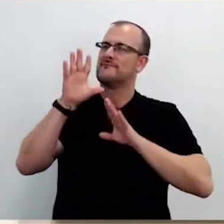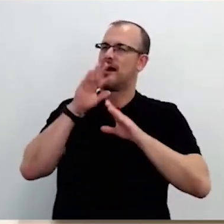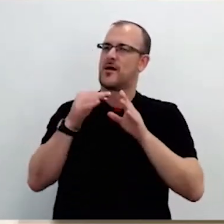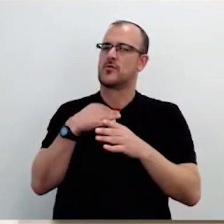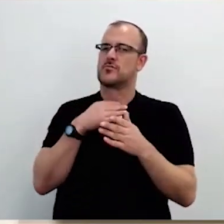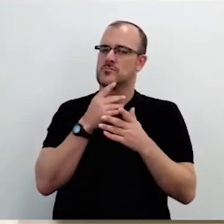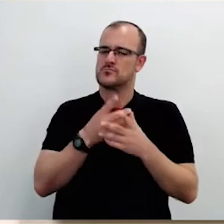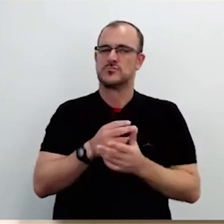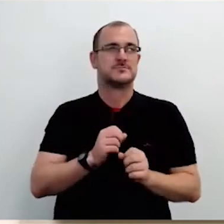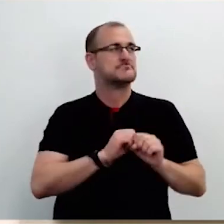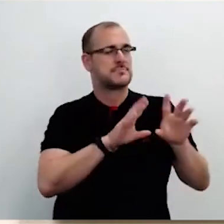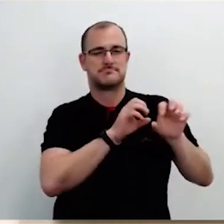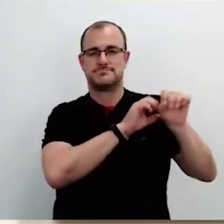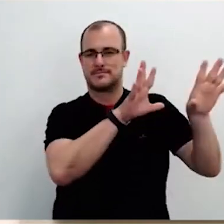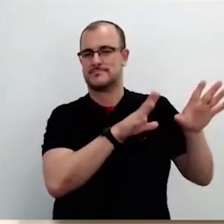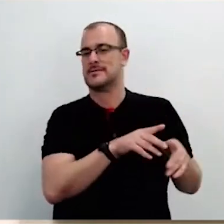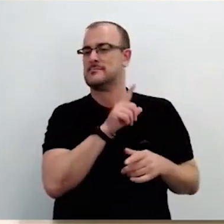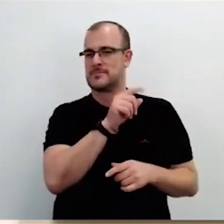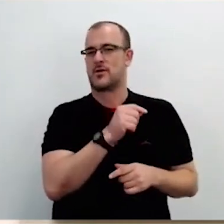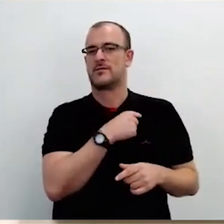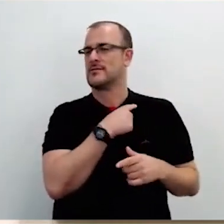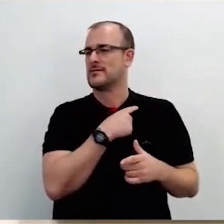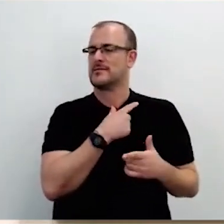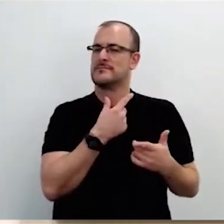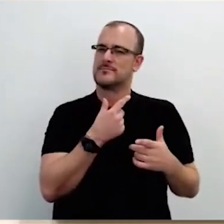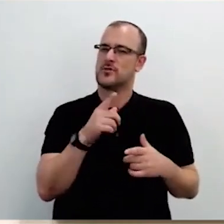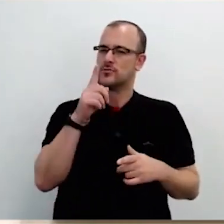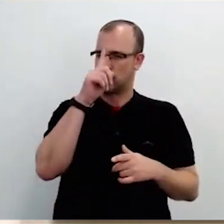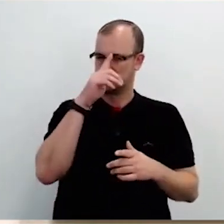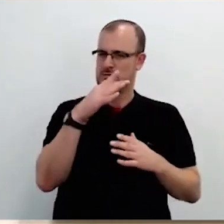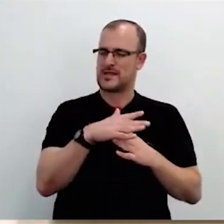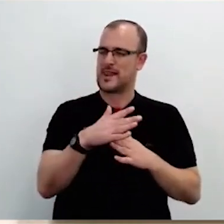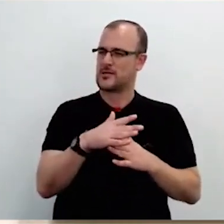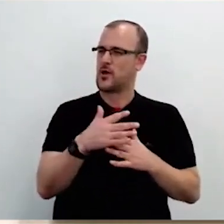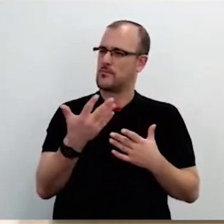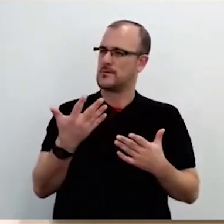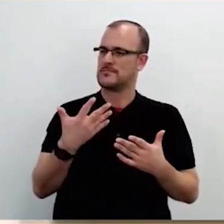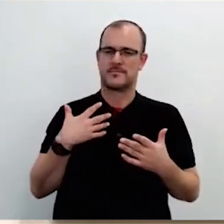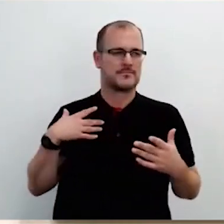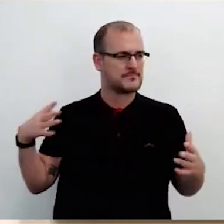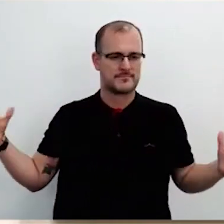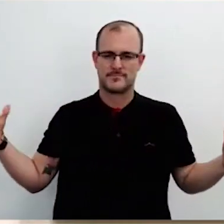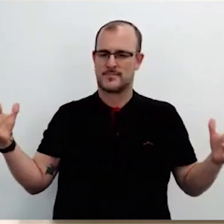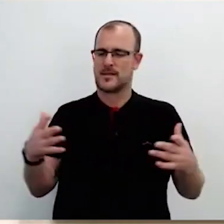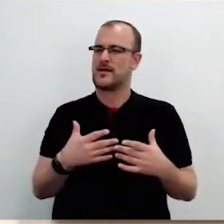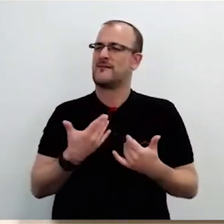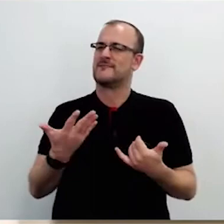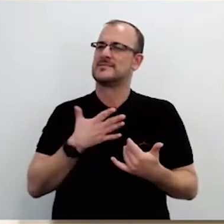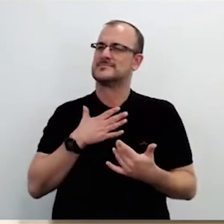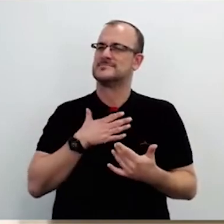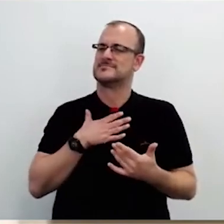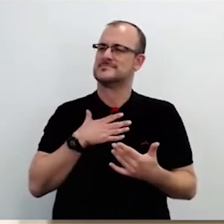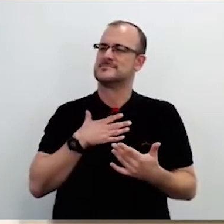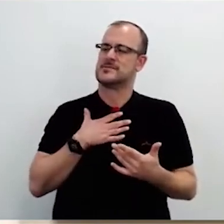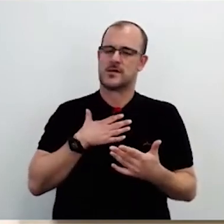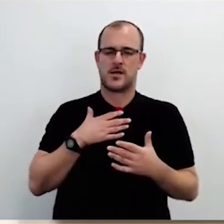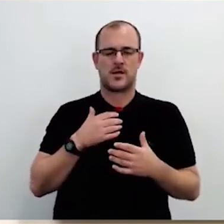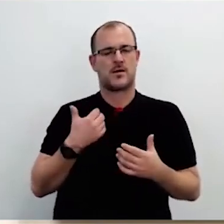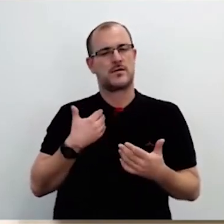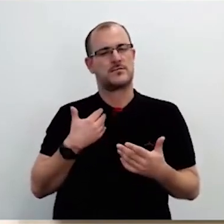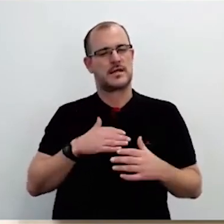die gemacht hat, und sorgen somit dafür, dass wir bei der Deutschen Telekom im Rahmen der Ausübung, der Ausführung unserer